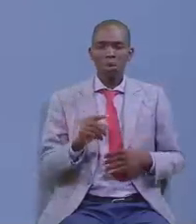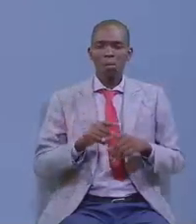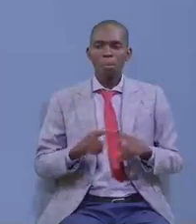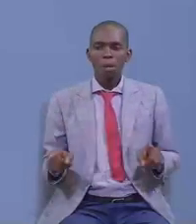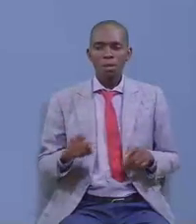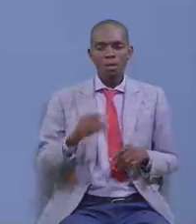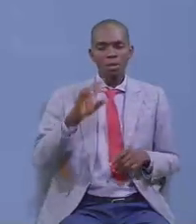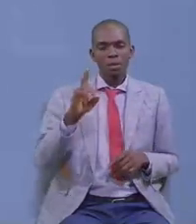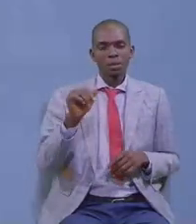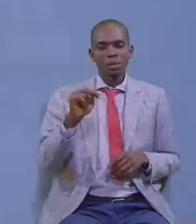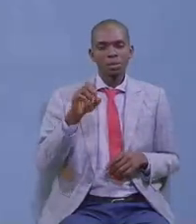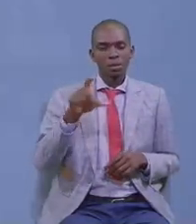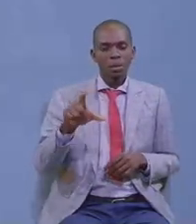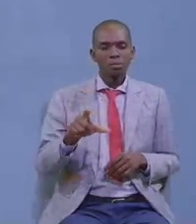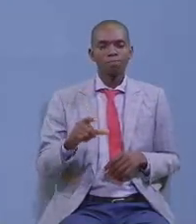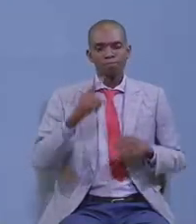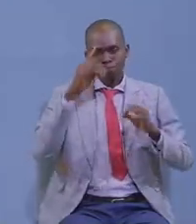Daniel résolut dans son cœur